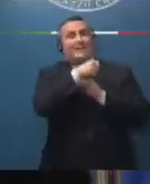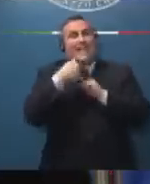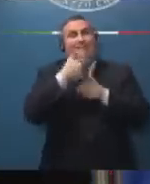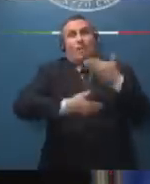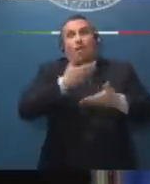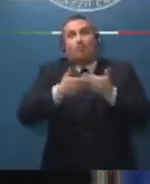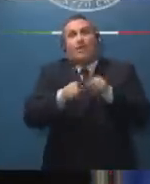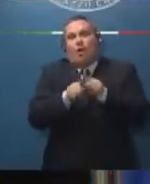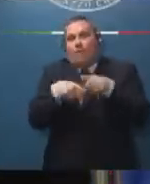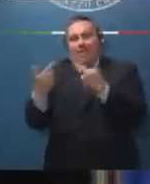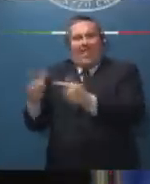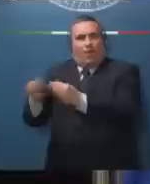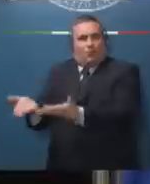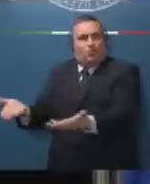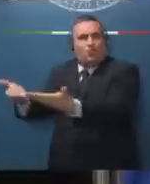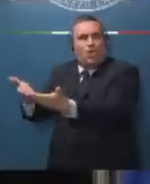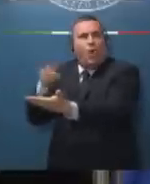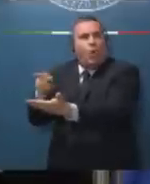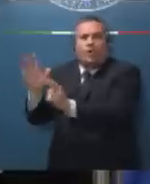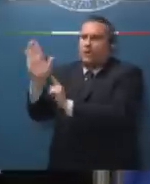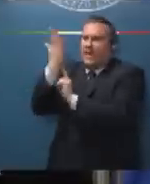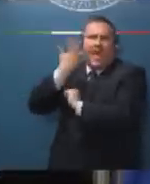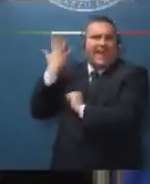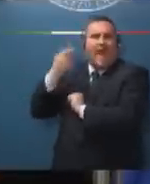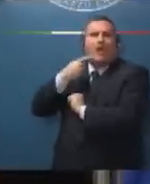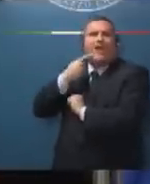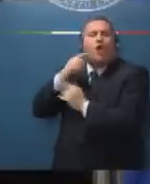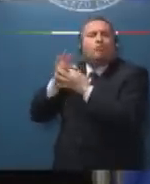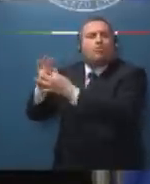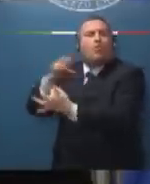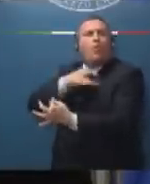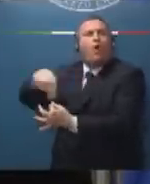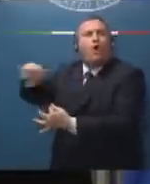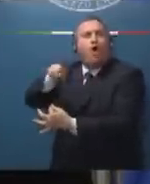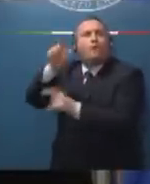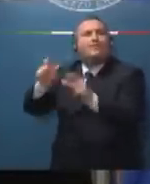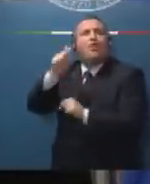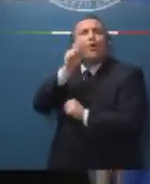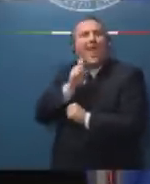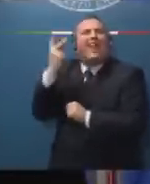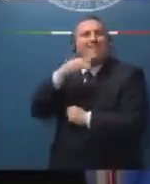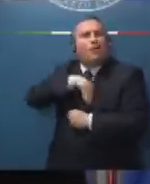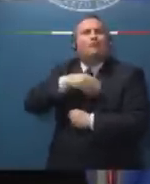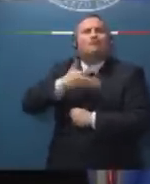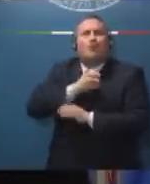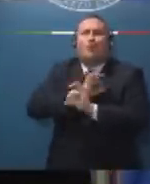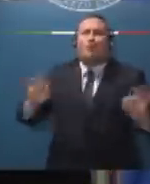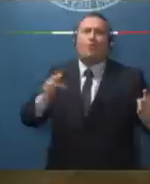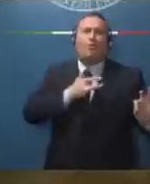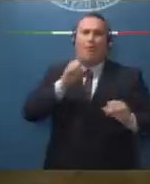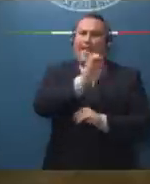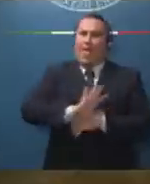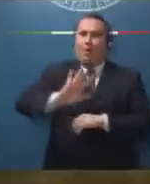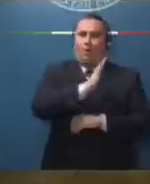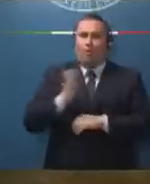questo processo dimostri anche quanto gli ucraini si sentano europei Allora noi abbiamo ritenuto che fosse